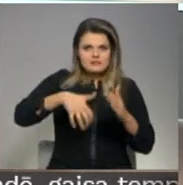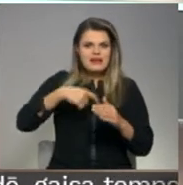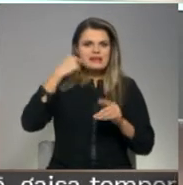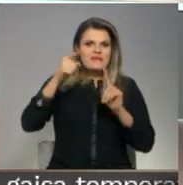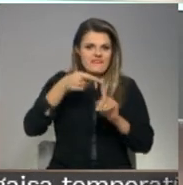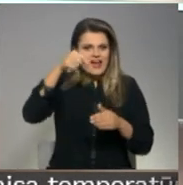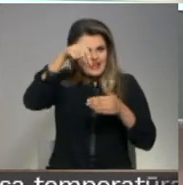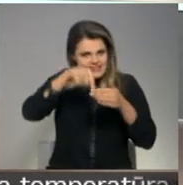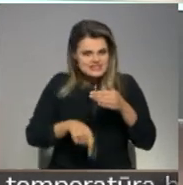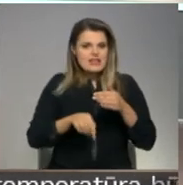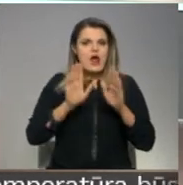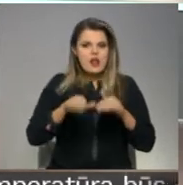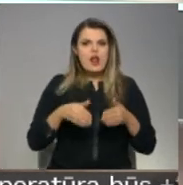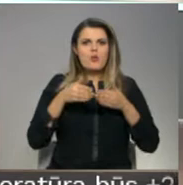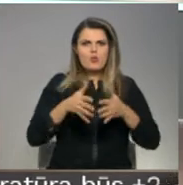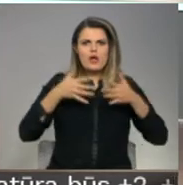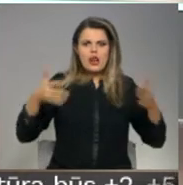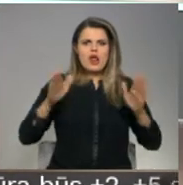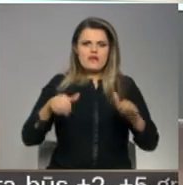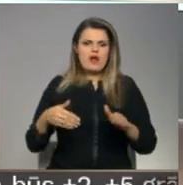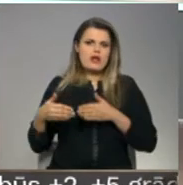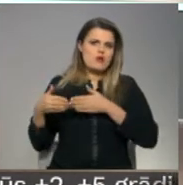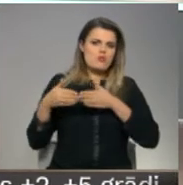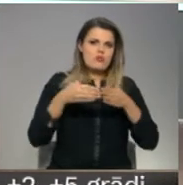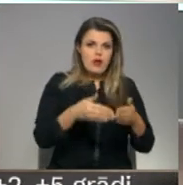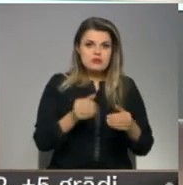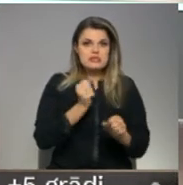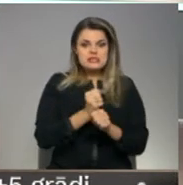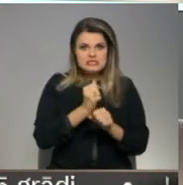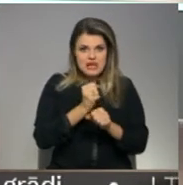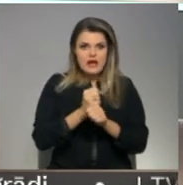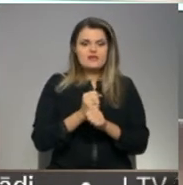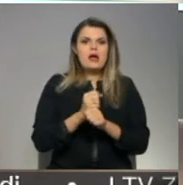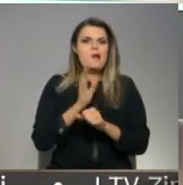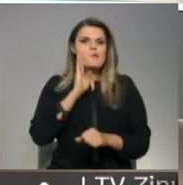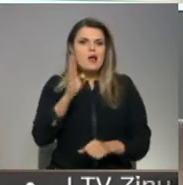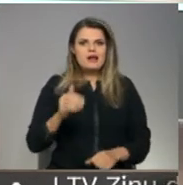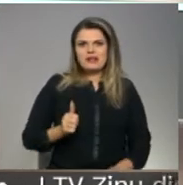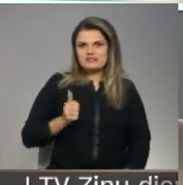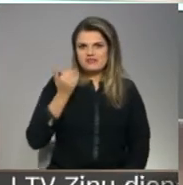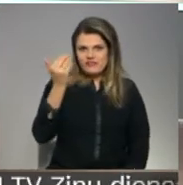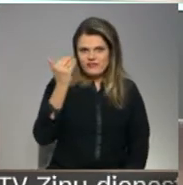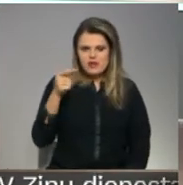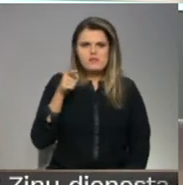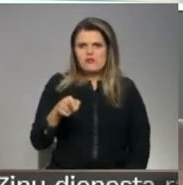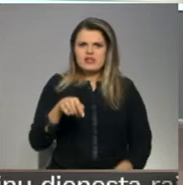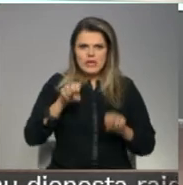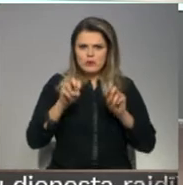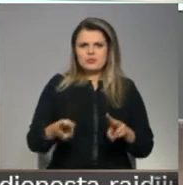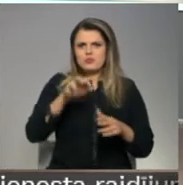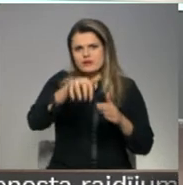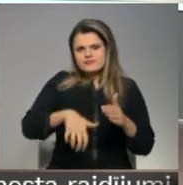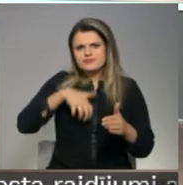maksimālu pieļaujamo kravas daudzumu atbilstīgi to iegrimē. Darbu sēdz Beļģijas kompānija, kas ir viens no lielākajiem akvatorijas